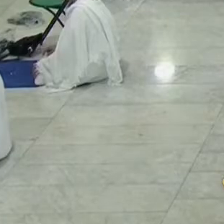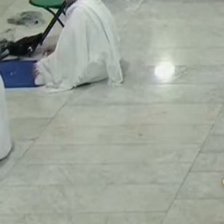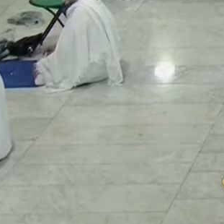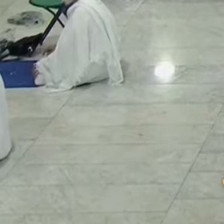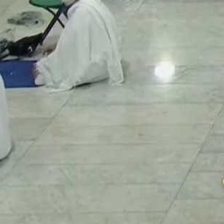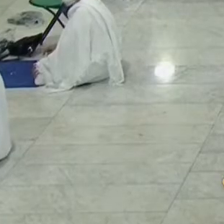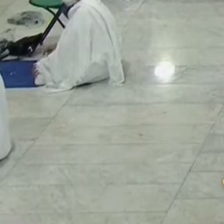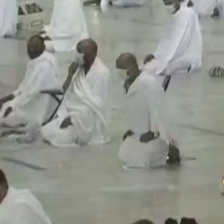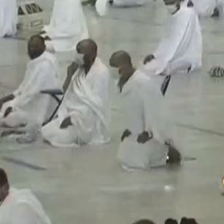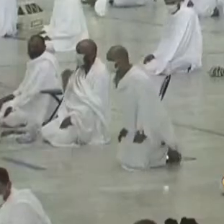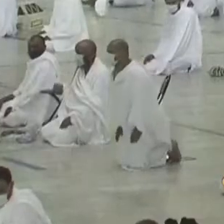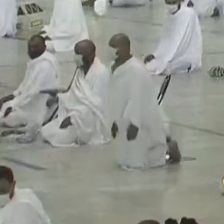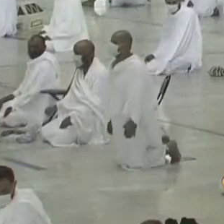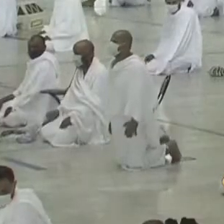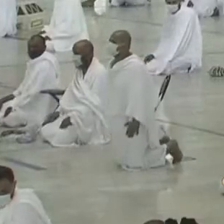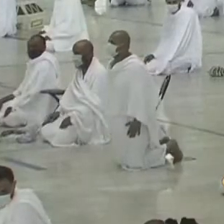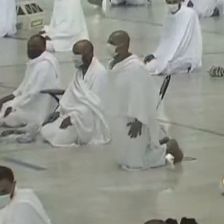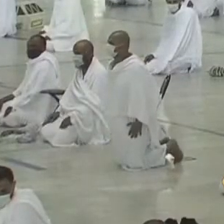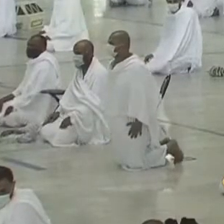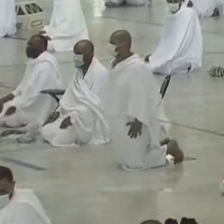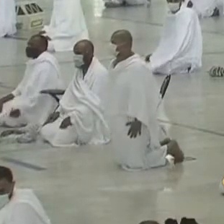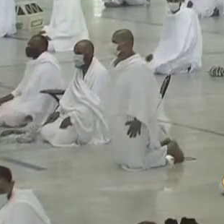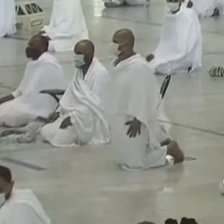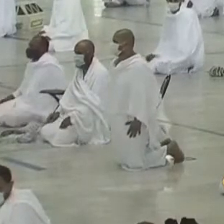ورحمة الله.